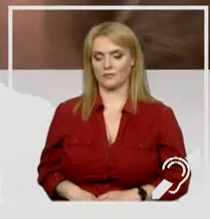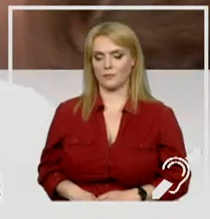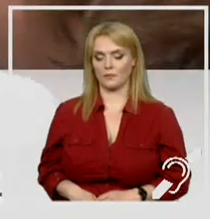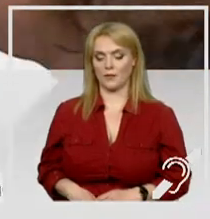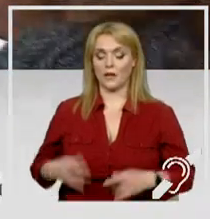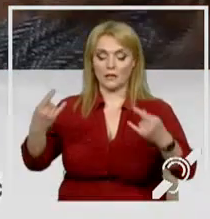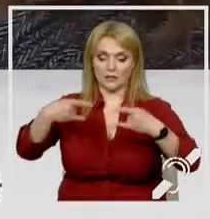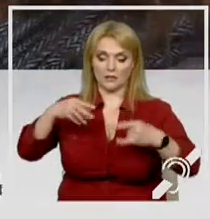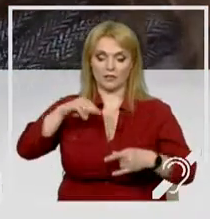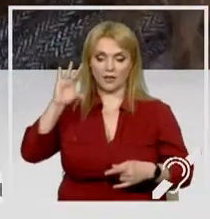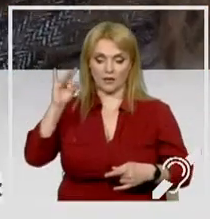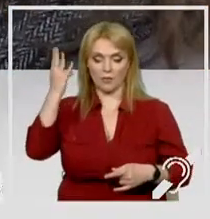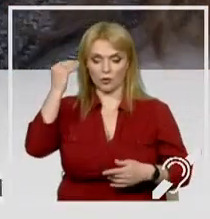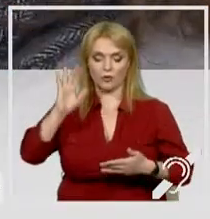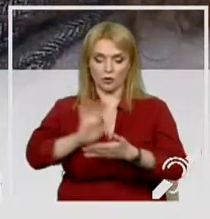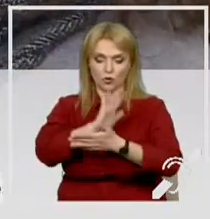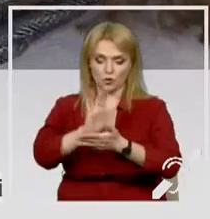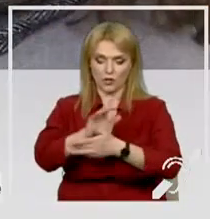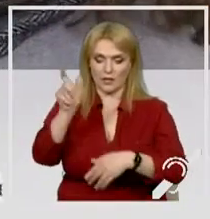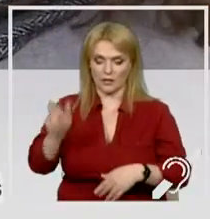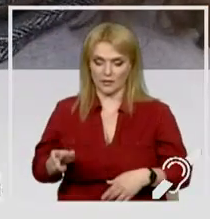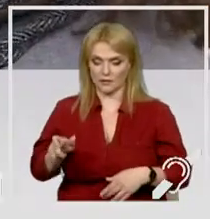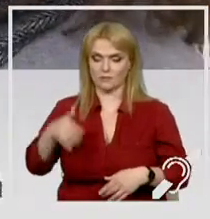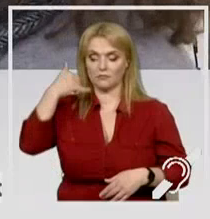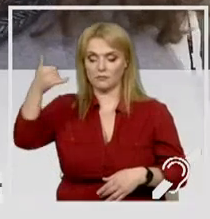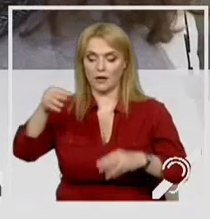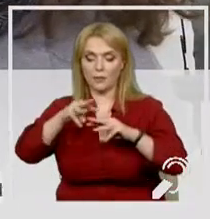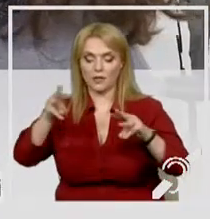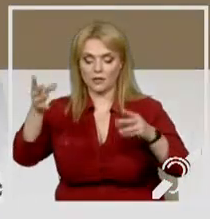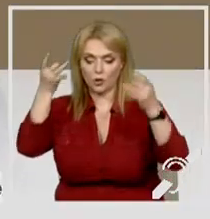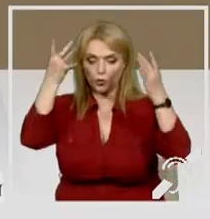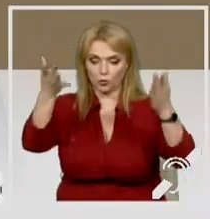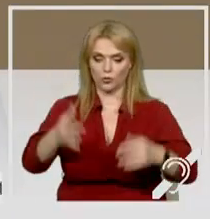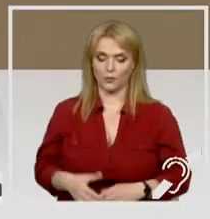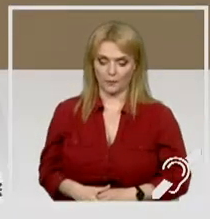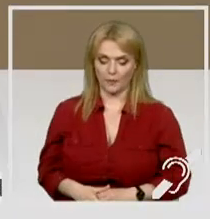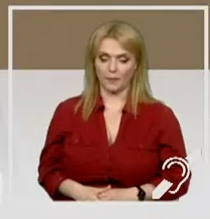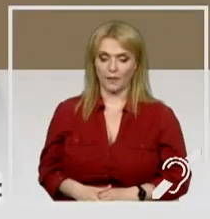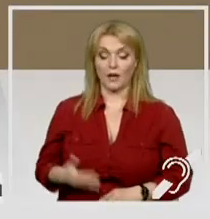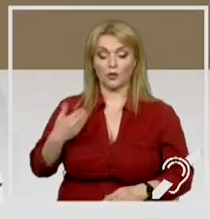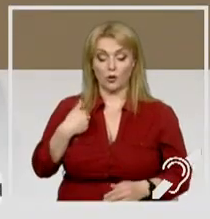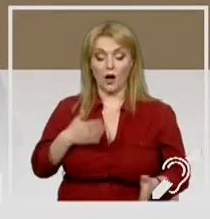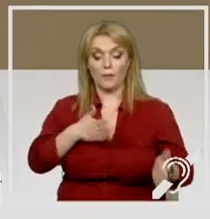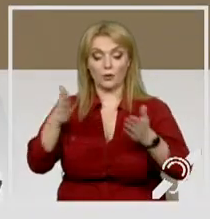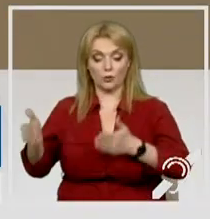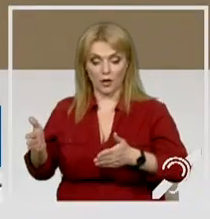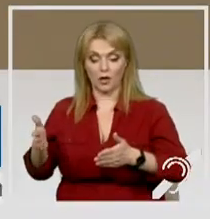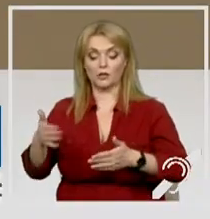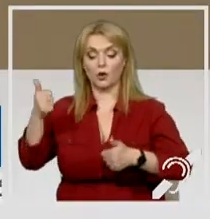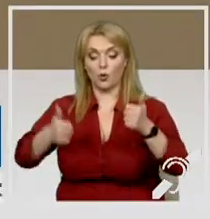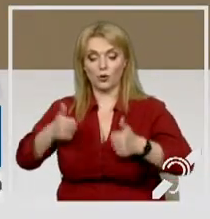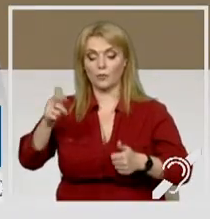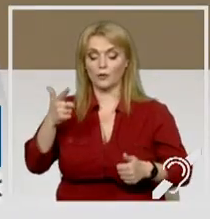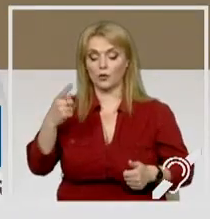Solicitat de TVR Moldova, ministrul culturii Sergiu Prodan a venit cu o reacție. Noi am anulat concursul pentru că de fapt l-am